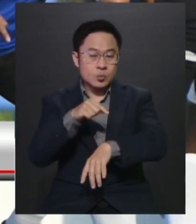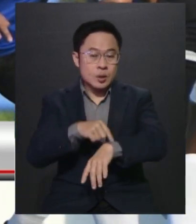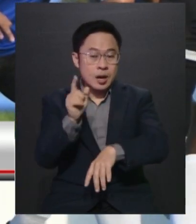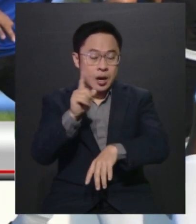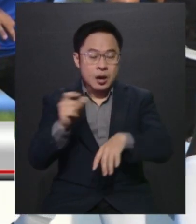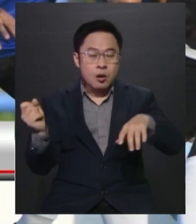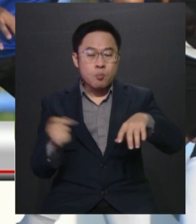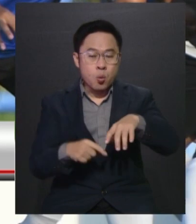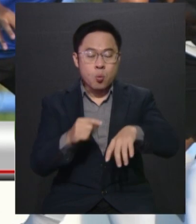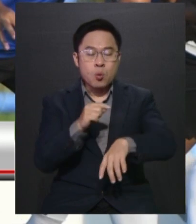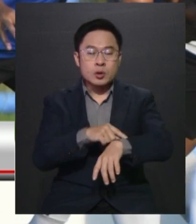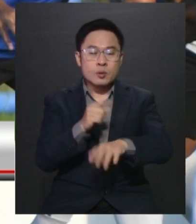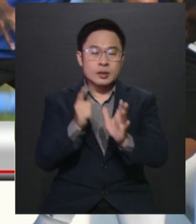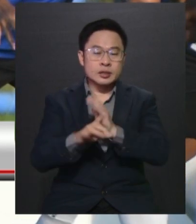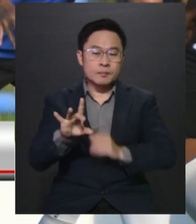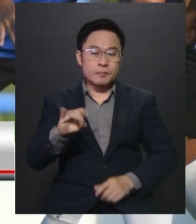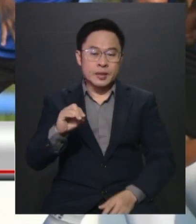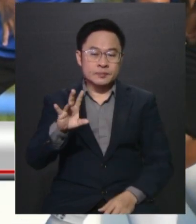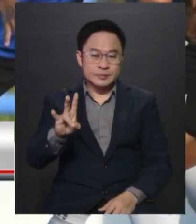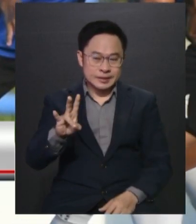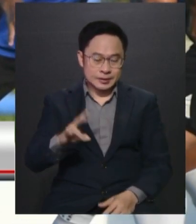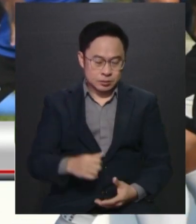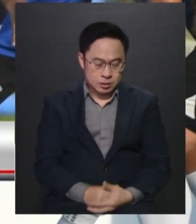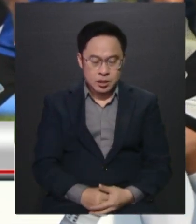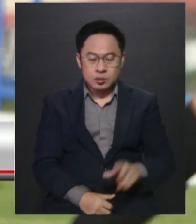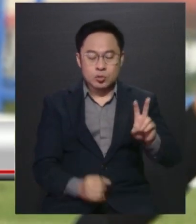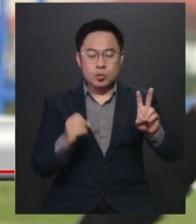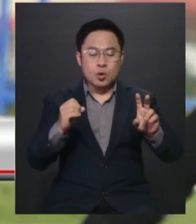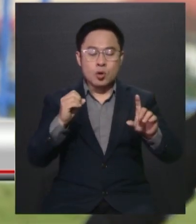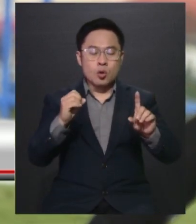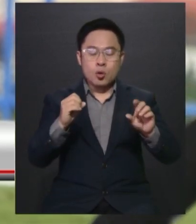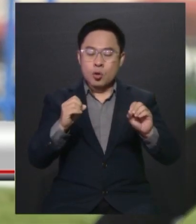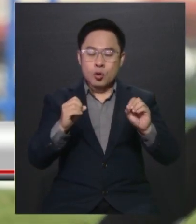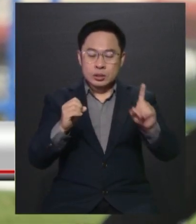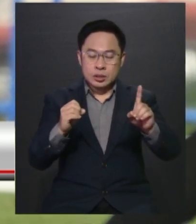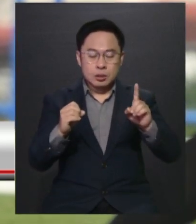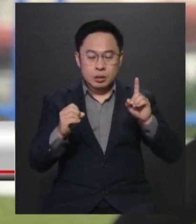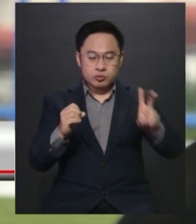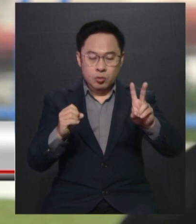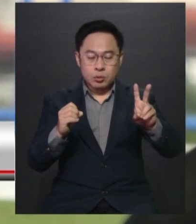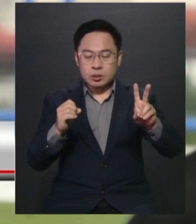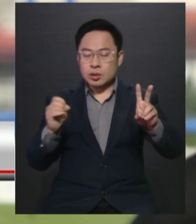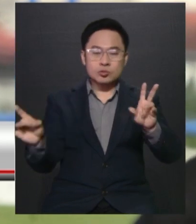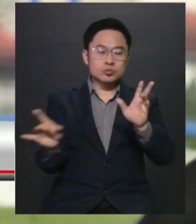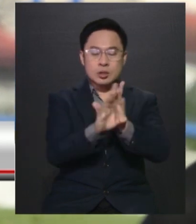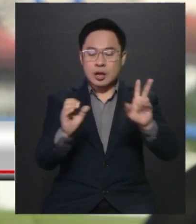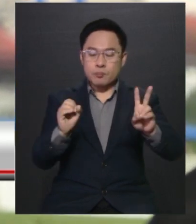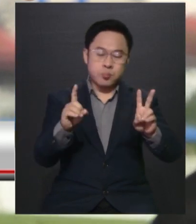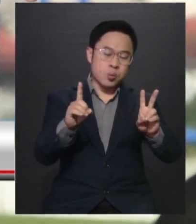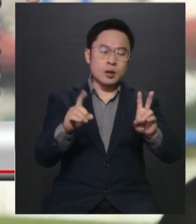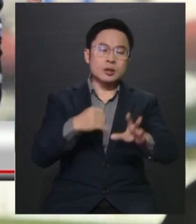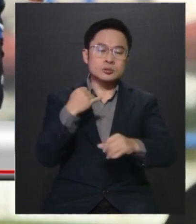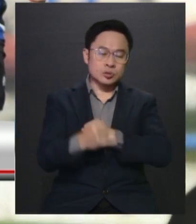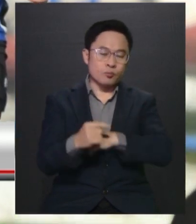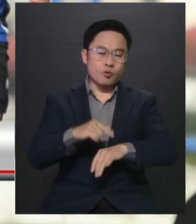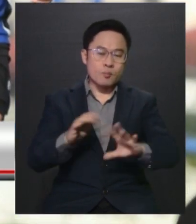ากทางคณะคำยกในนาทีที่87ค่ะก็เลยทำให้จบเกมค่ะเป็นทีมชาติไทยชุด U23 ของเราที่พ่ายแพ้ต่อชลบุรี